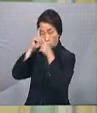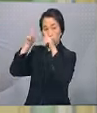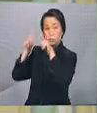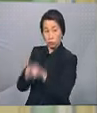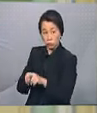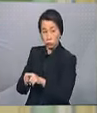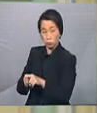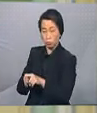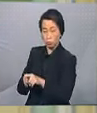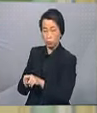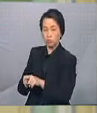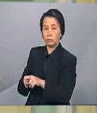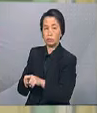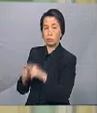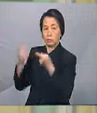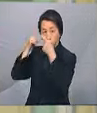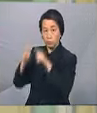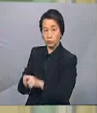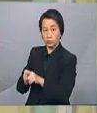bahawa